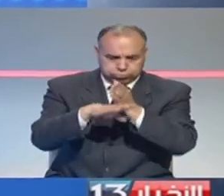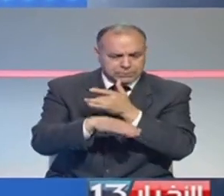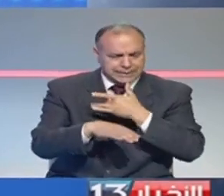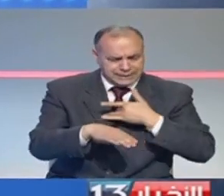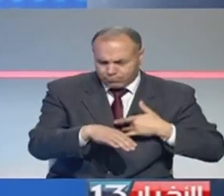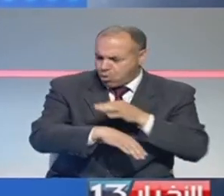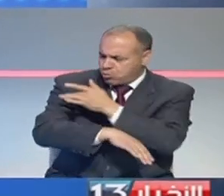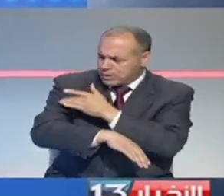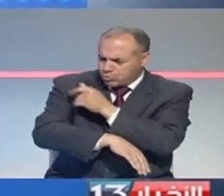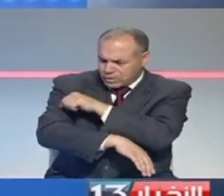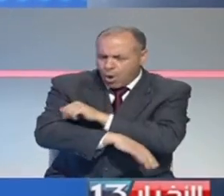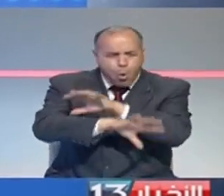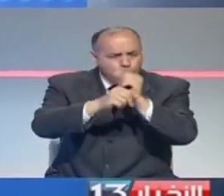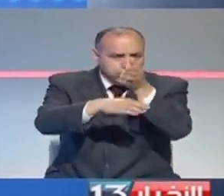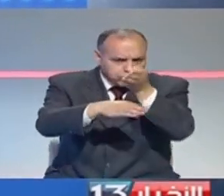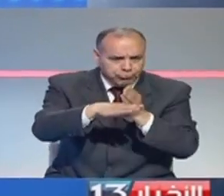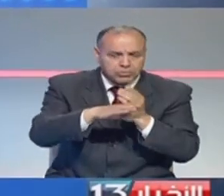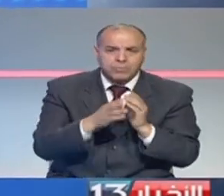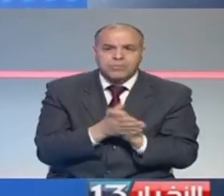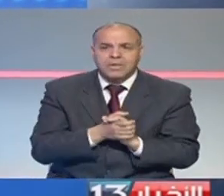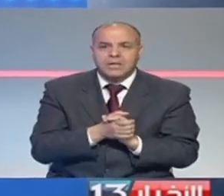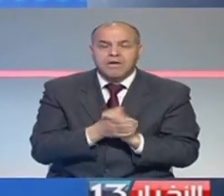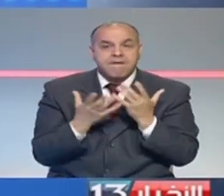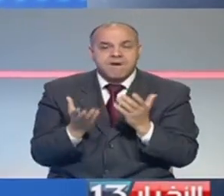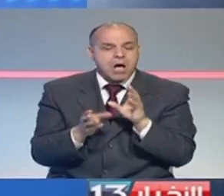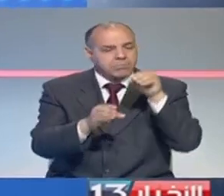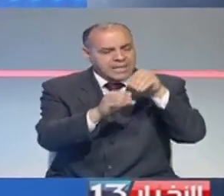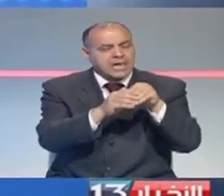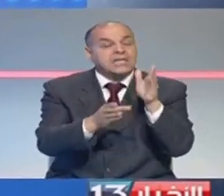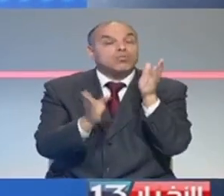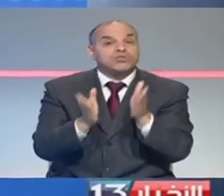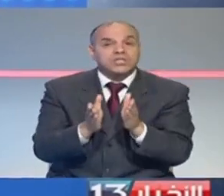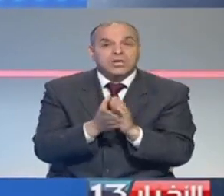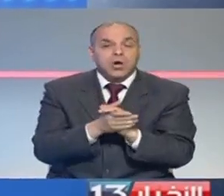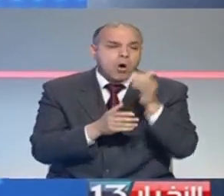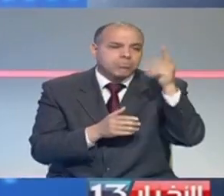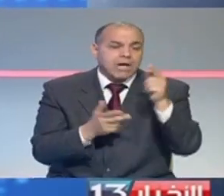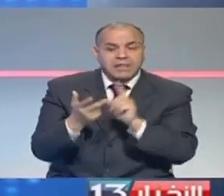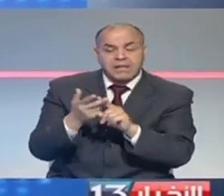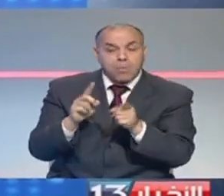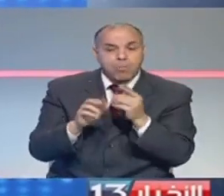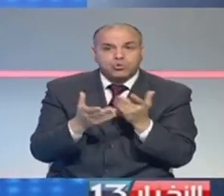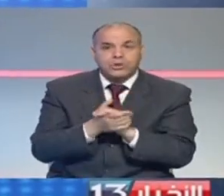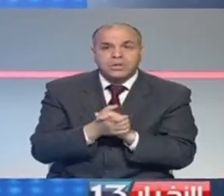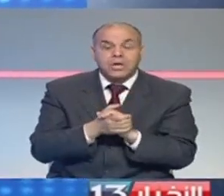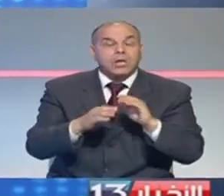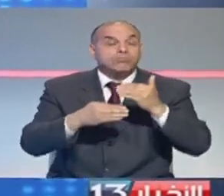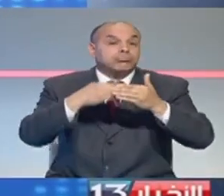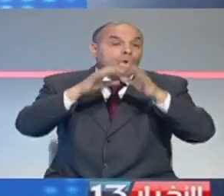لأجل الناس هذوما اللي حالتهم تستوجب باش يكونوا في المستشفيات. والعدد الثالث المهم برشا اللي نبنيه